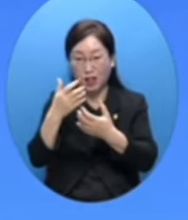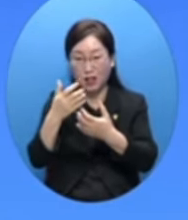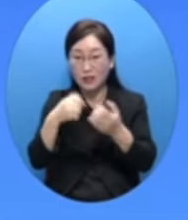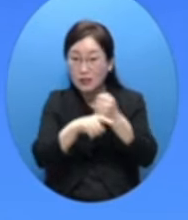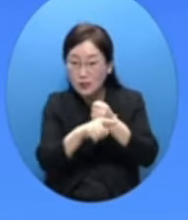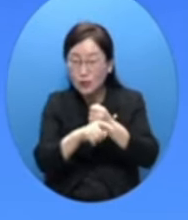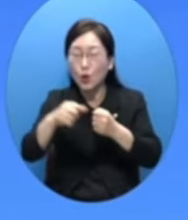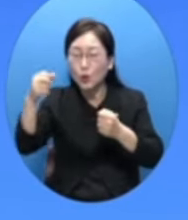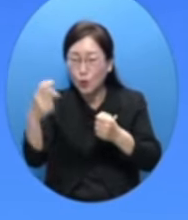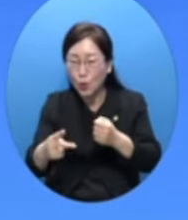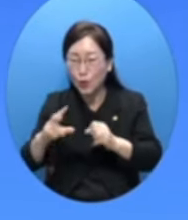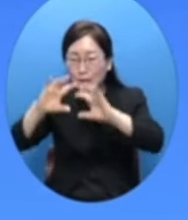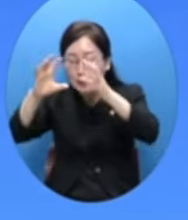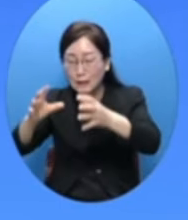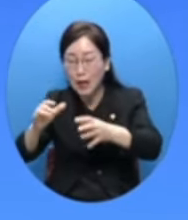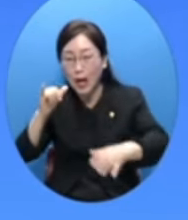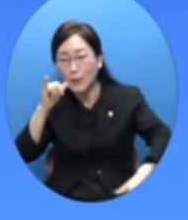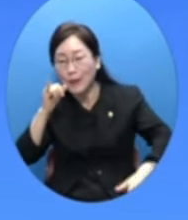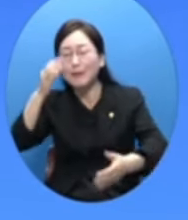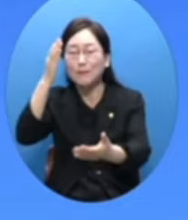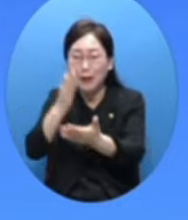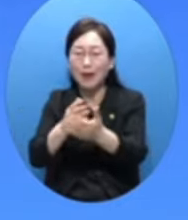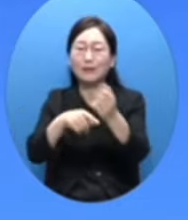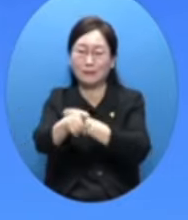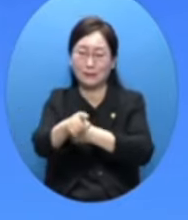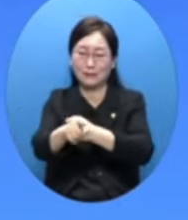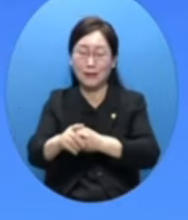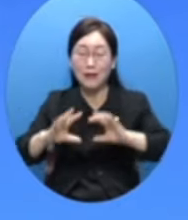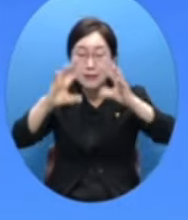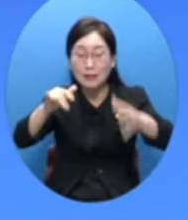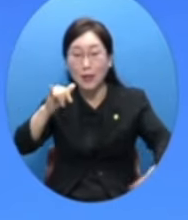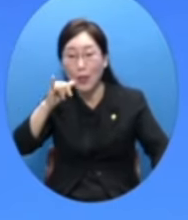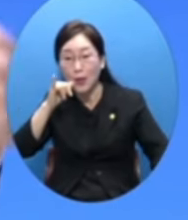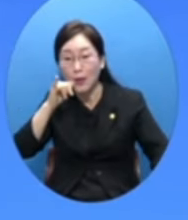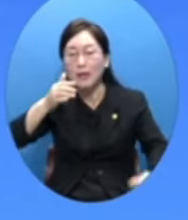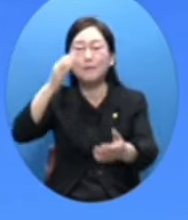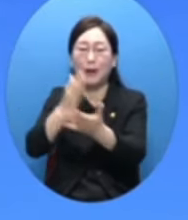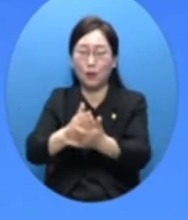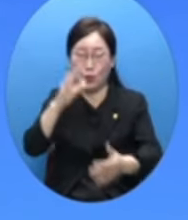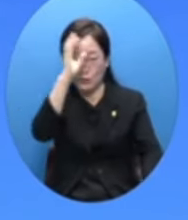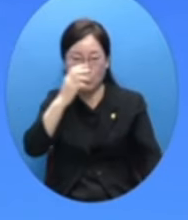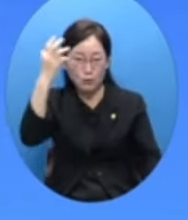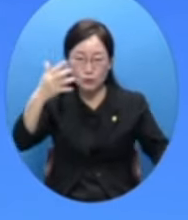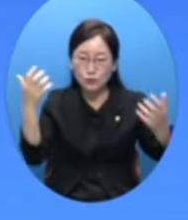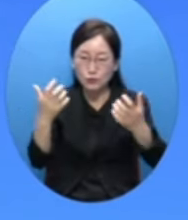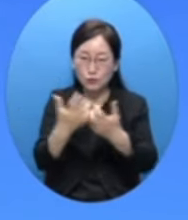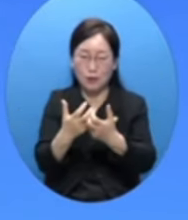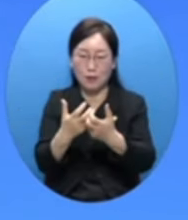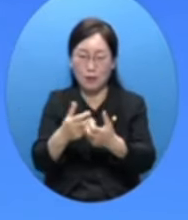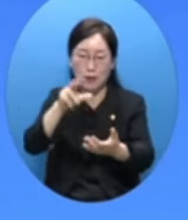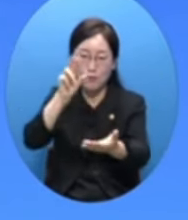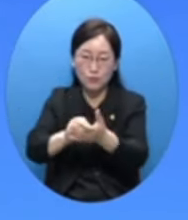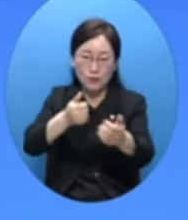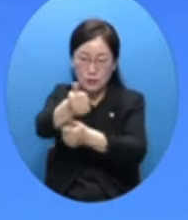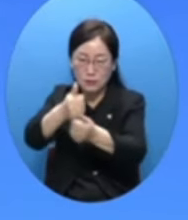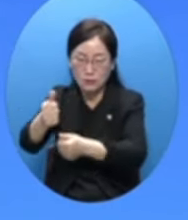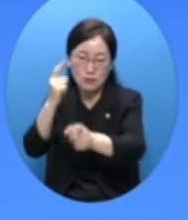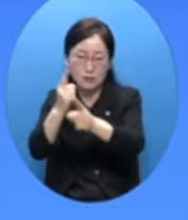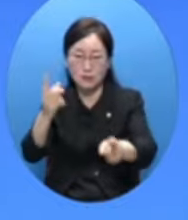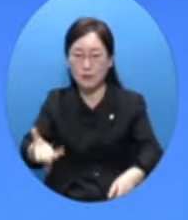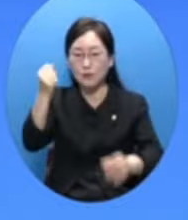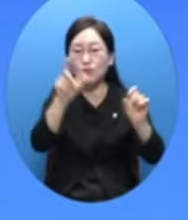취하지 말라고 하는 것입니다. 세상 쾌락에 빠지지 말고 성령으로 충만해서 모든 문제 어려움을 이기고 승리의 삶을